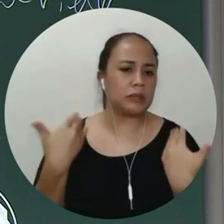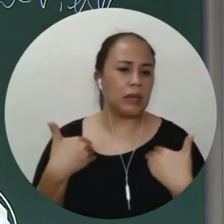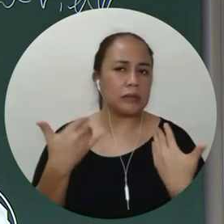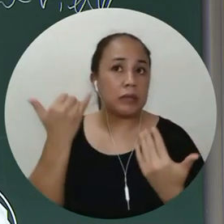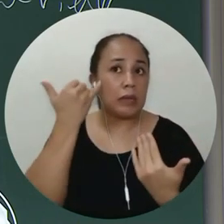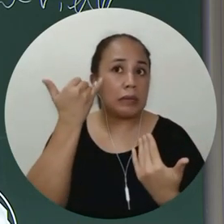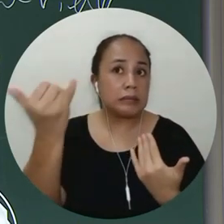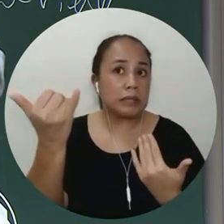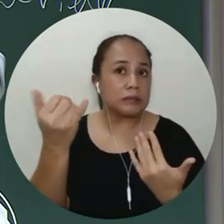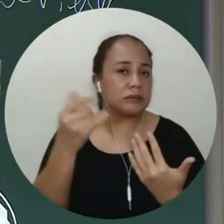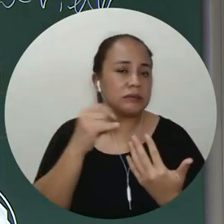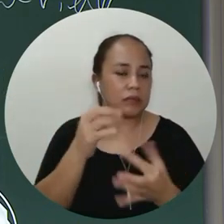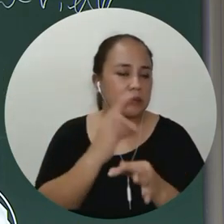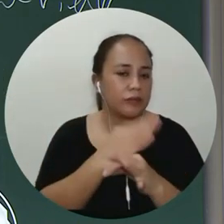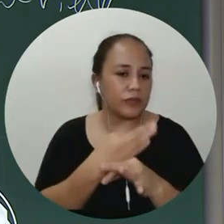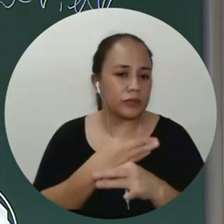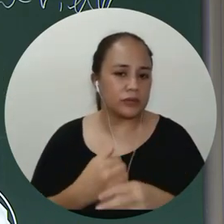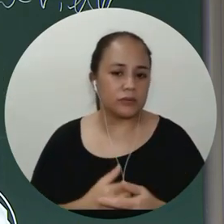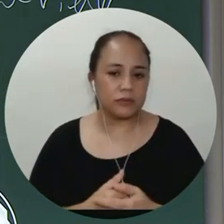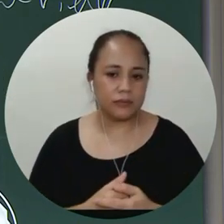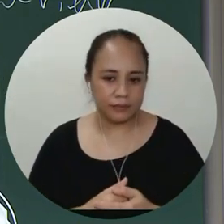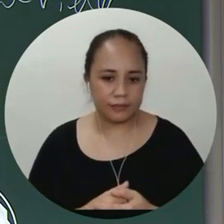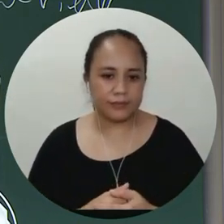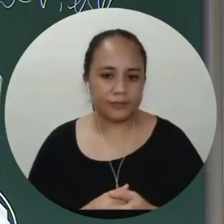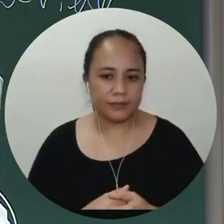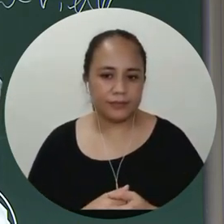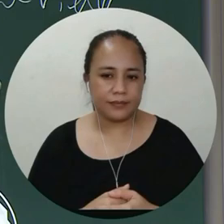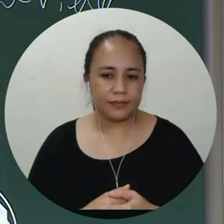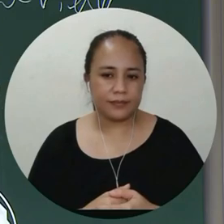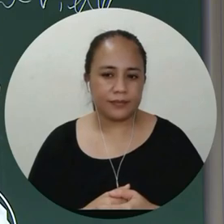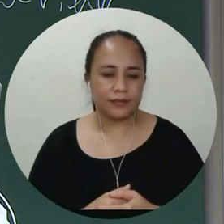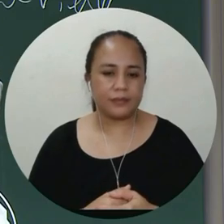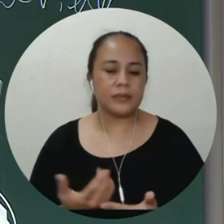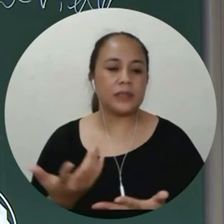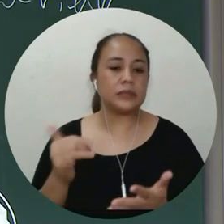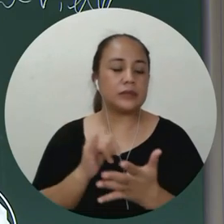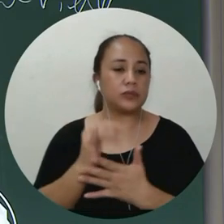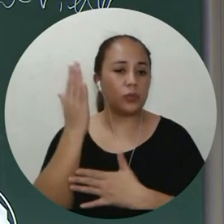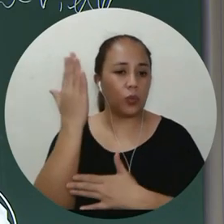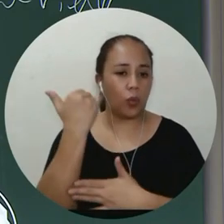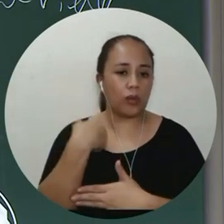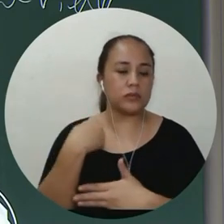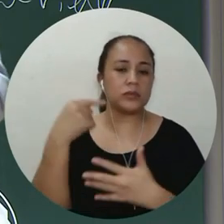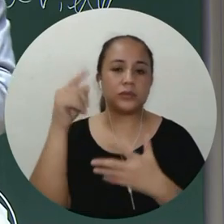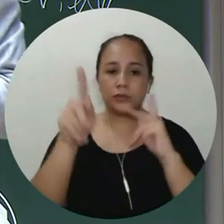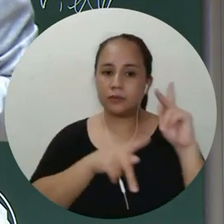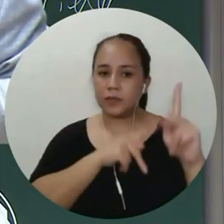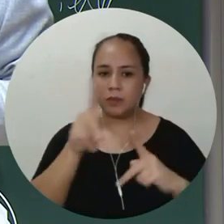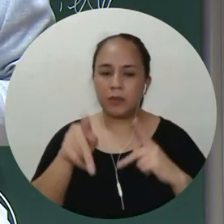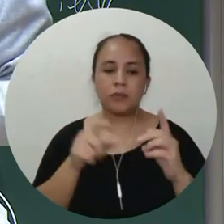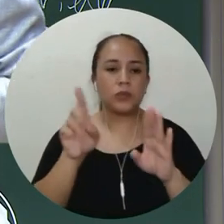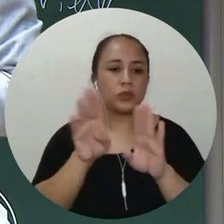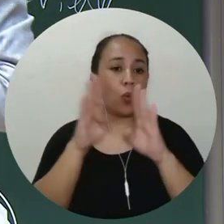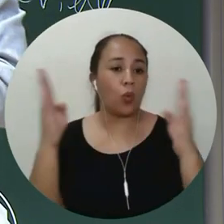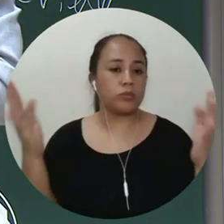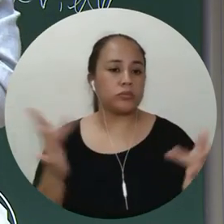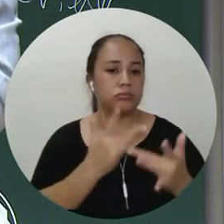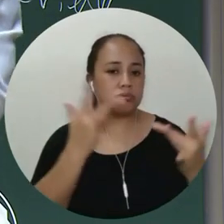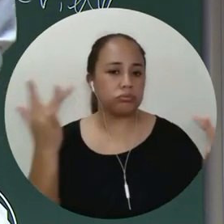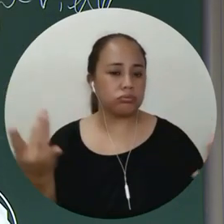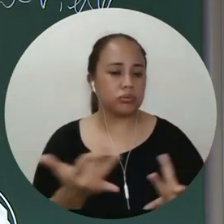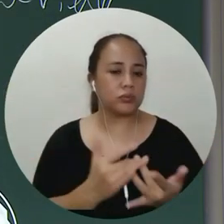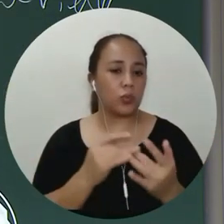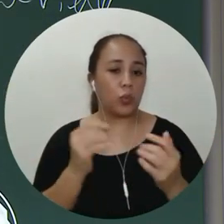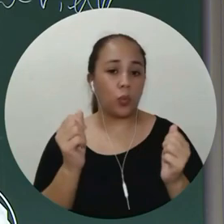been fixed. 그런 사람을 복음으로 가지고 확 열어줘야 돼요. And that's why with those people, you have to open their hearts wide with the